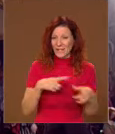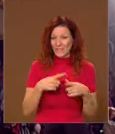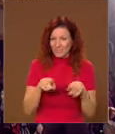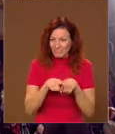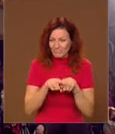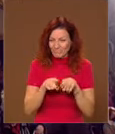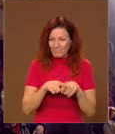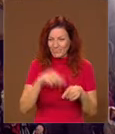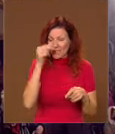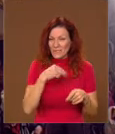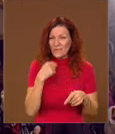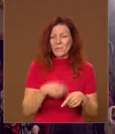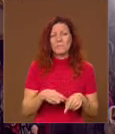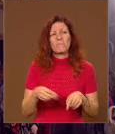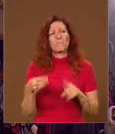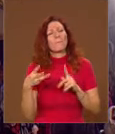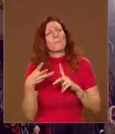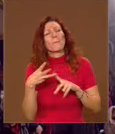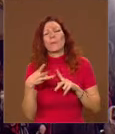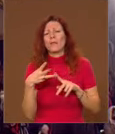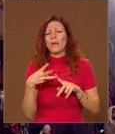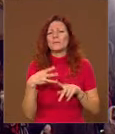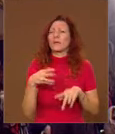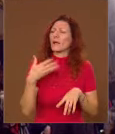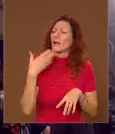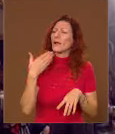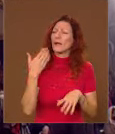А трети се извинявали с